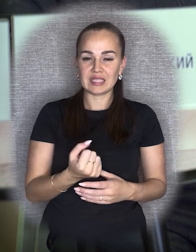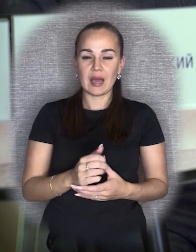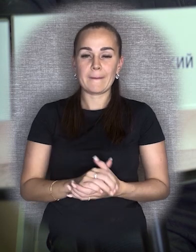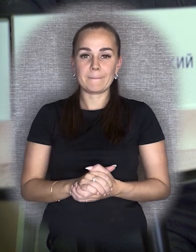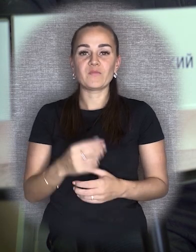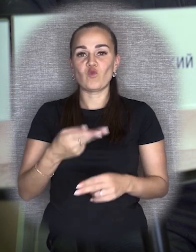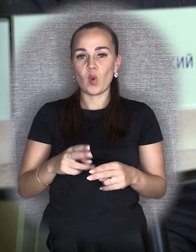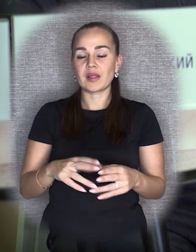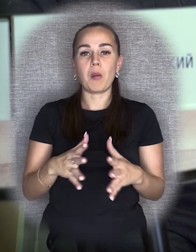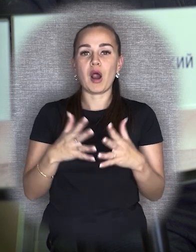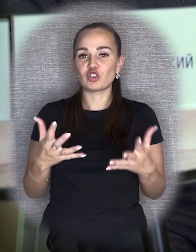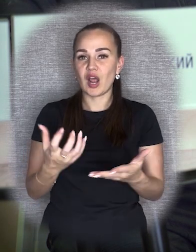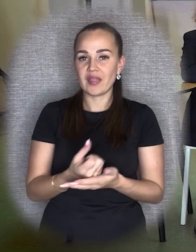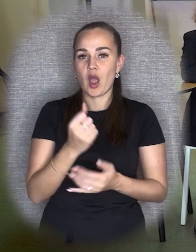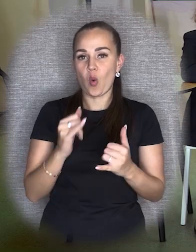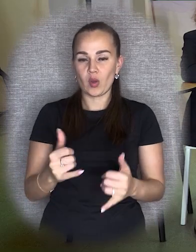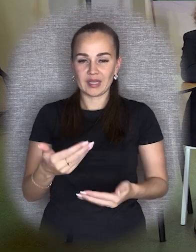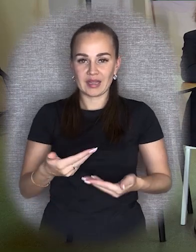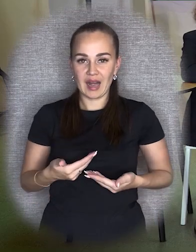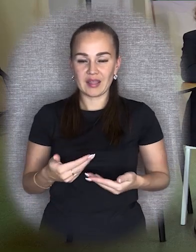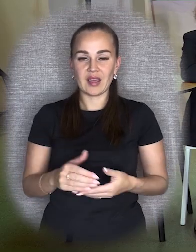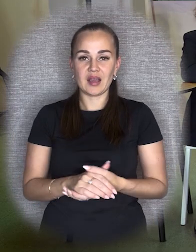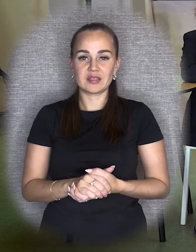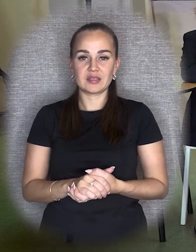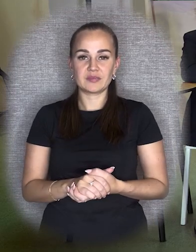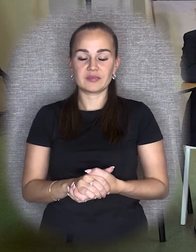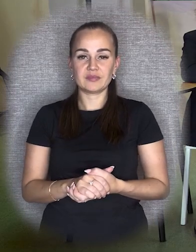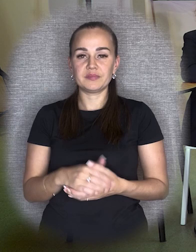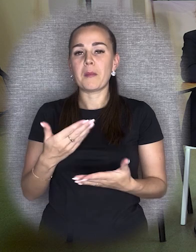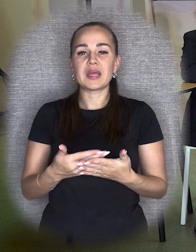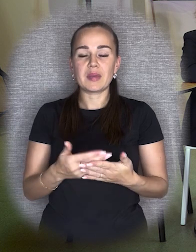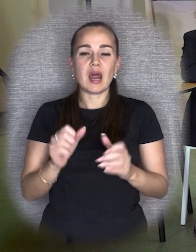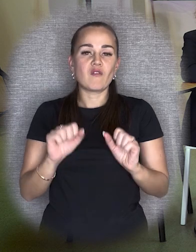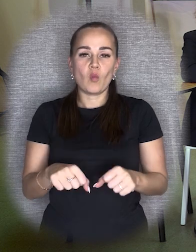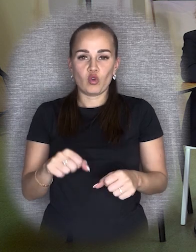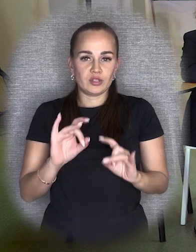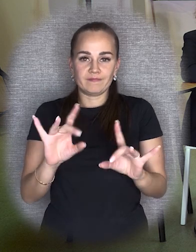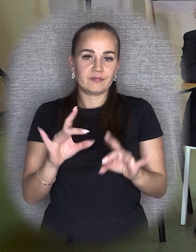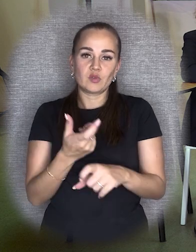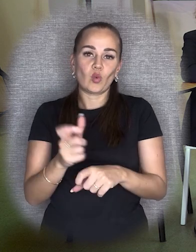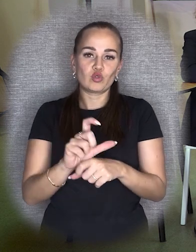кажется. Ну, примеров опять же можно приводить уйму. Вот,